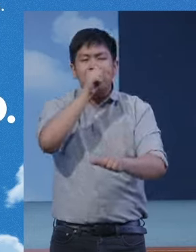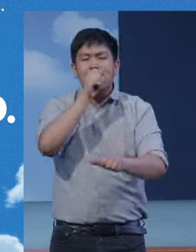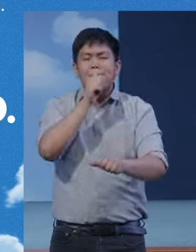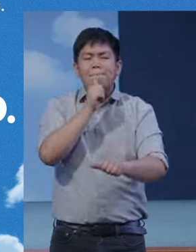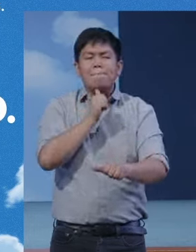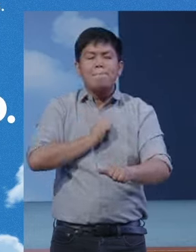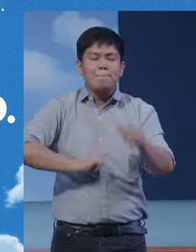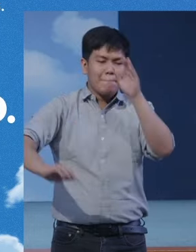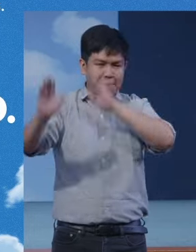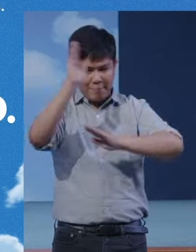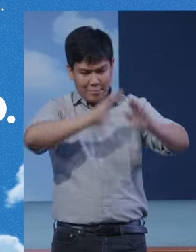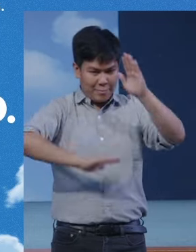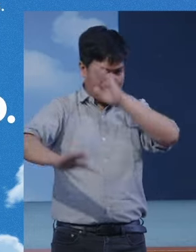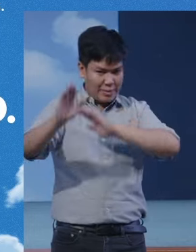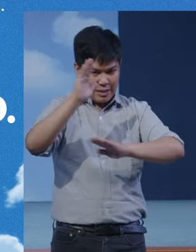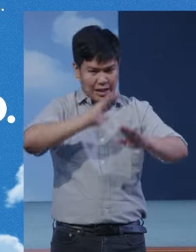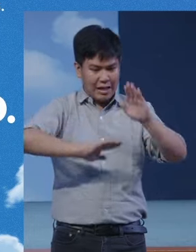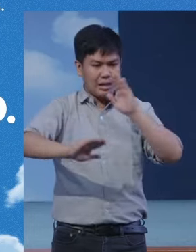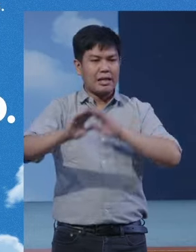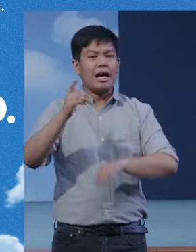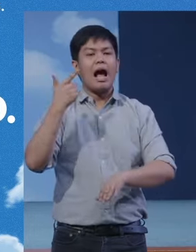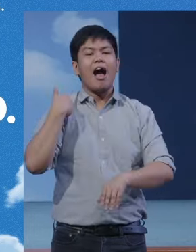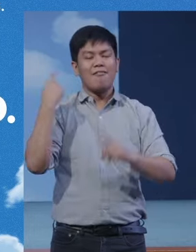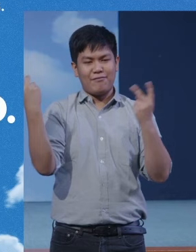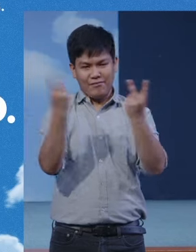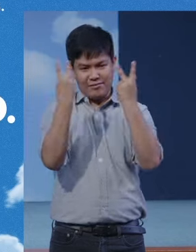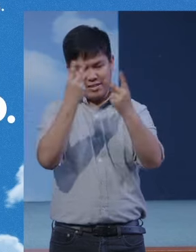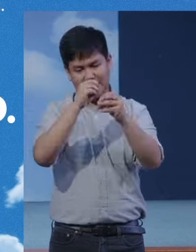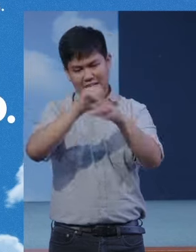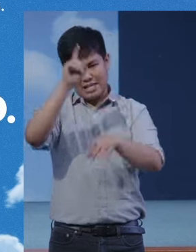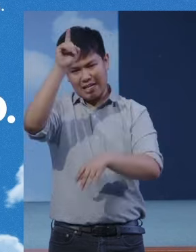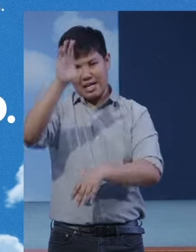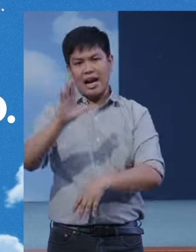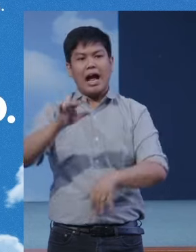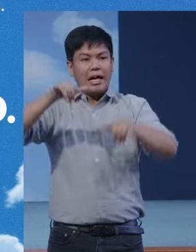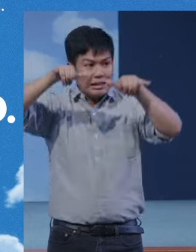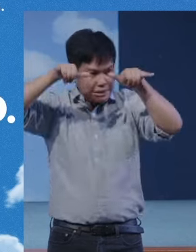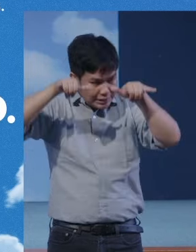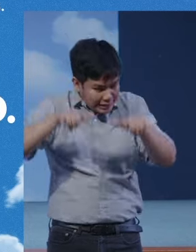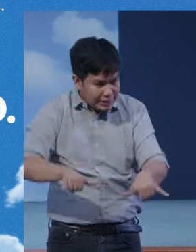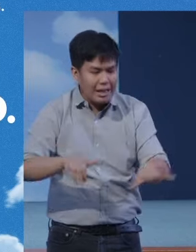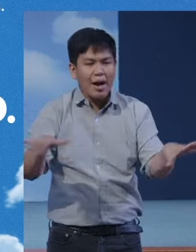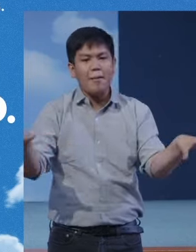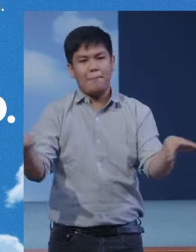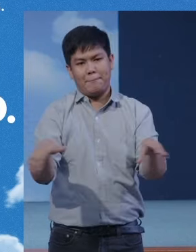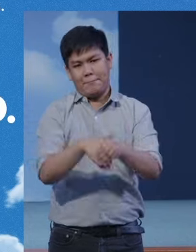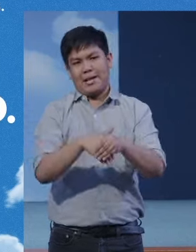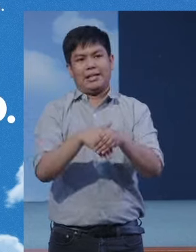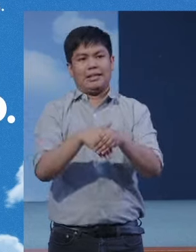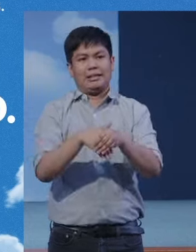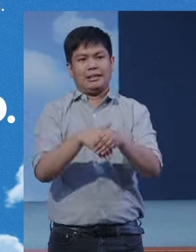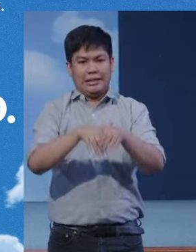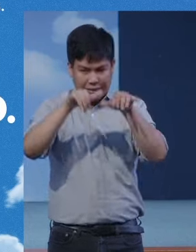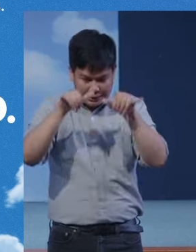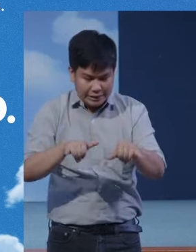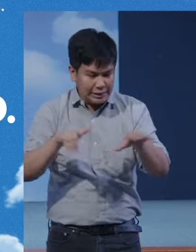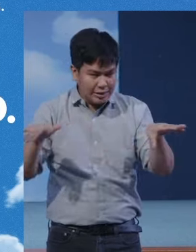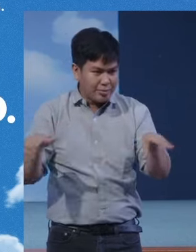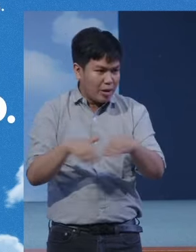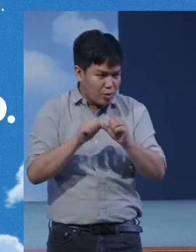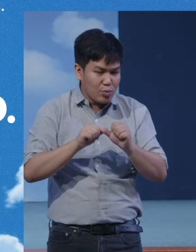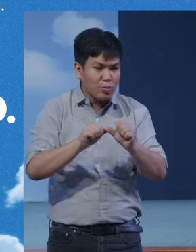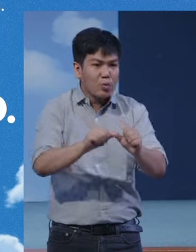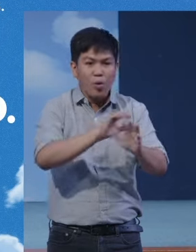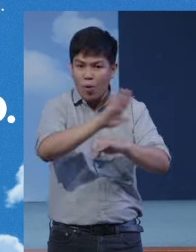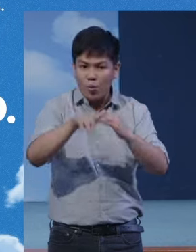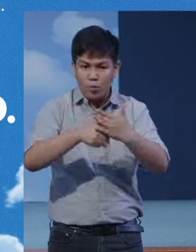at pagtagumpayan ng mga pagsubo stay married ang inyong mga paghihirap ay gagamitin ng